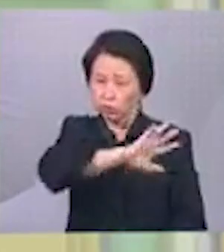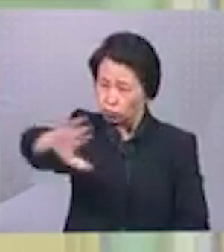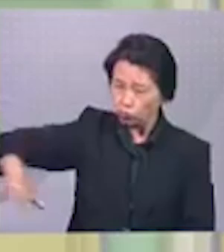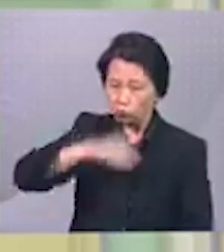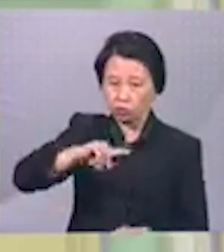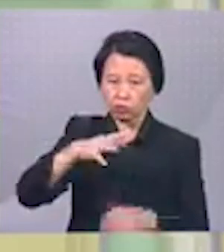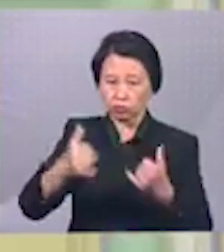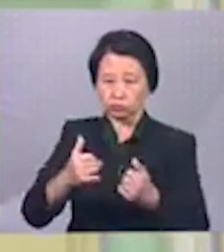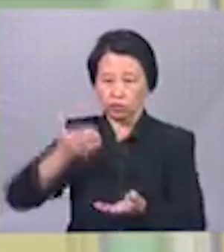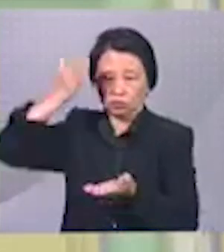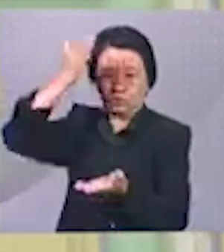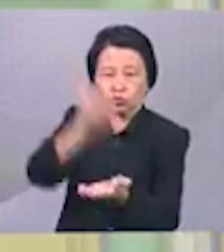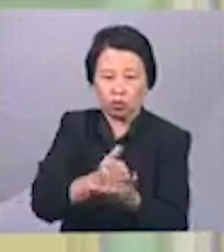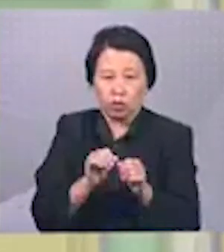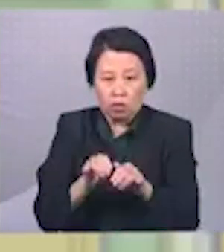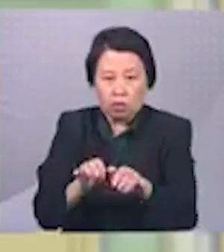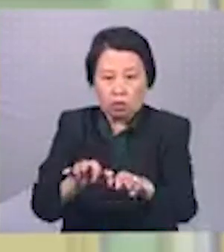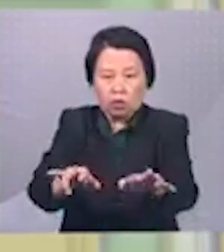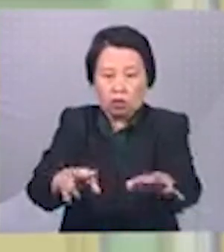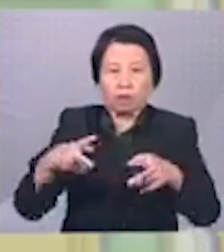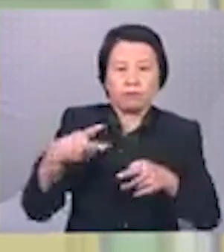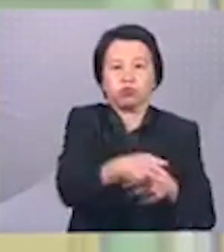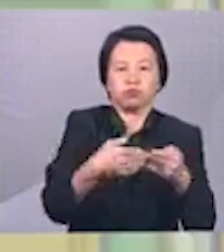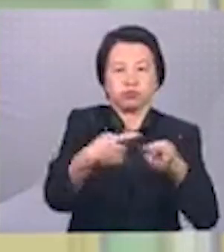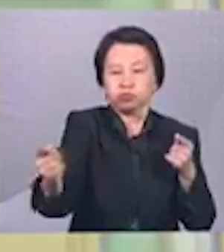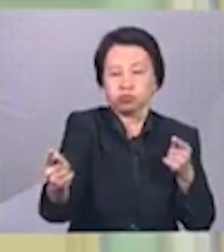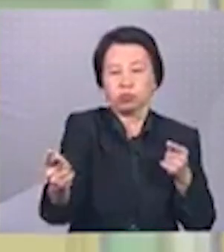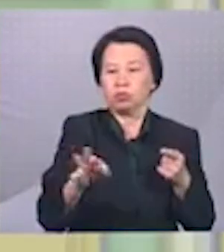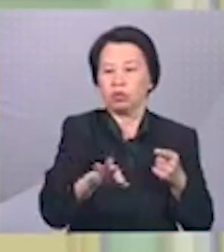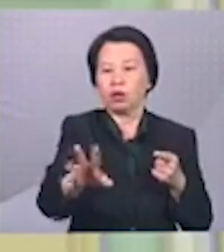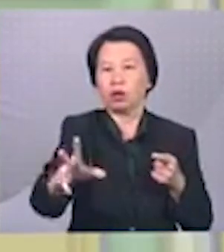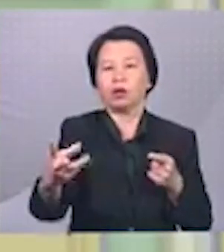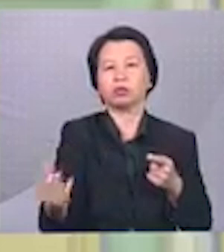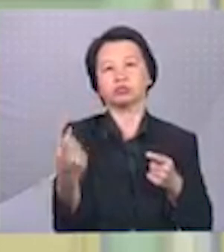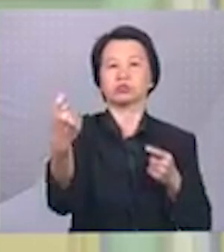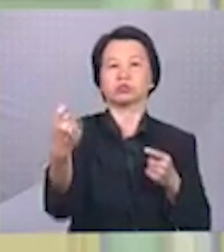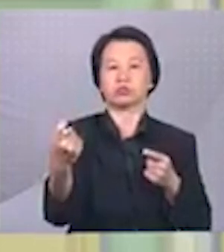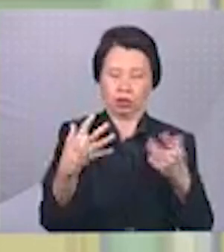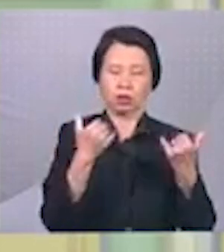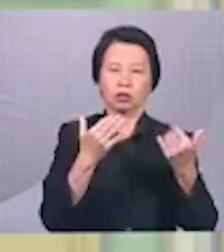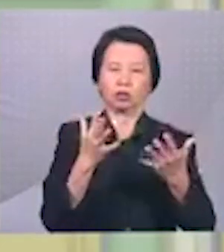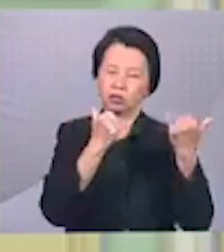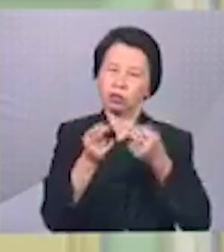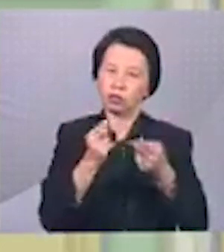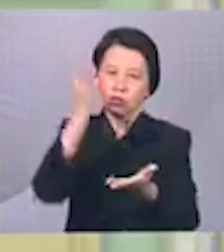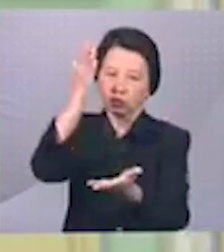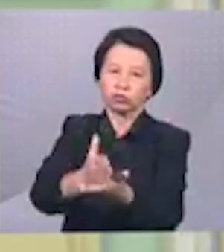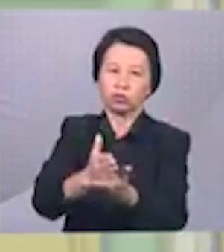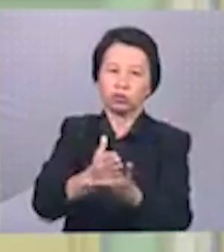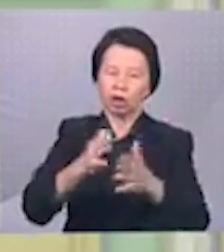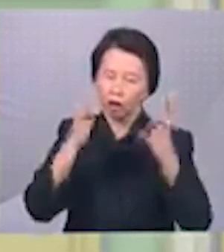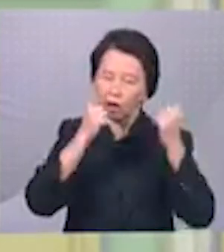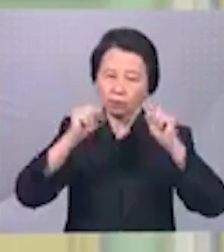untuk memutuskan rantaian dan membendung penularan COVID-19 ini